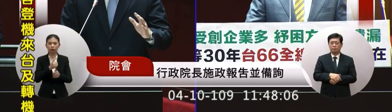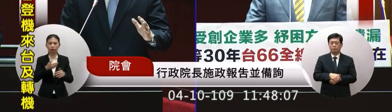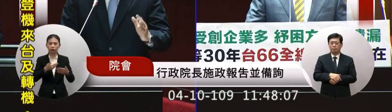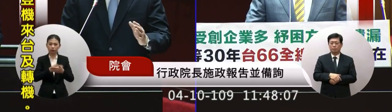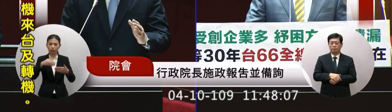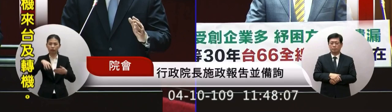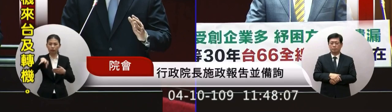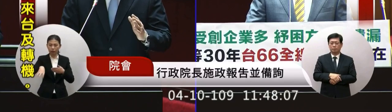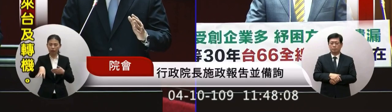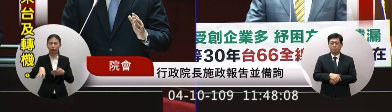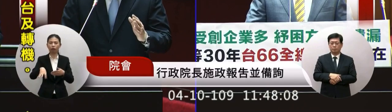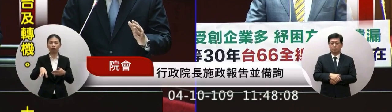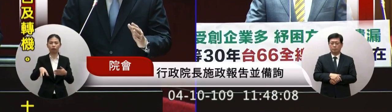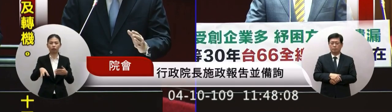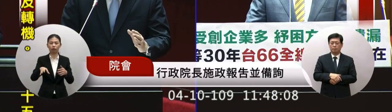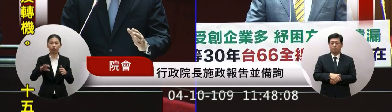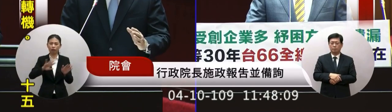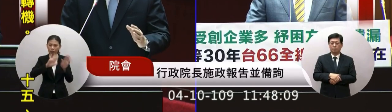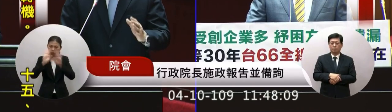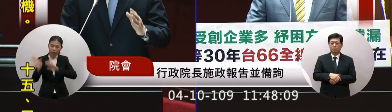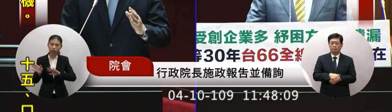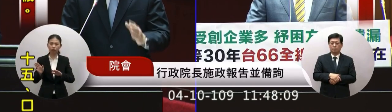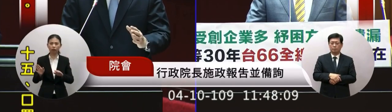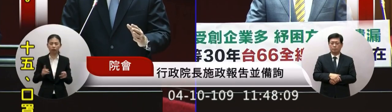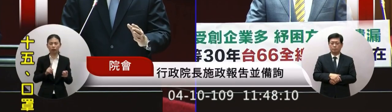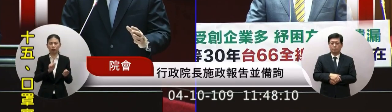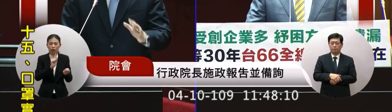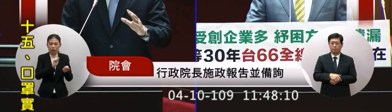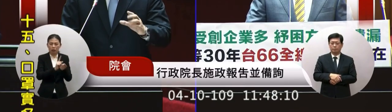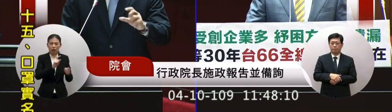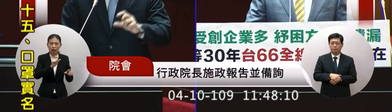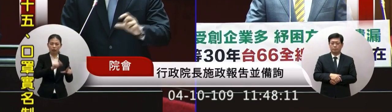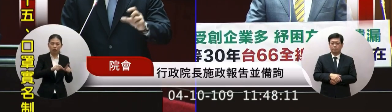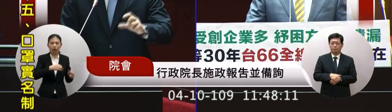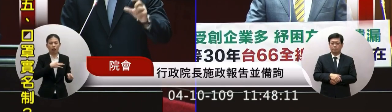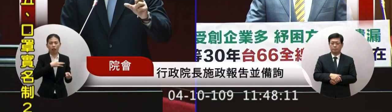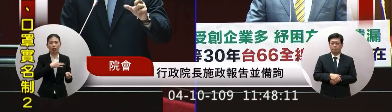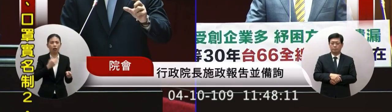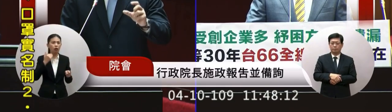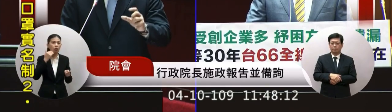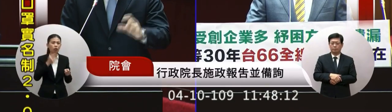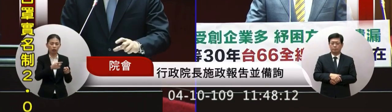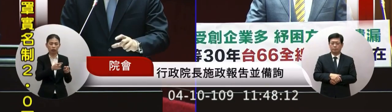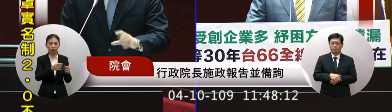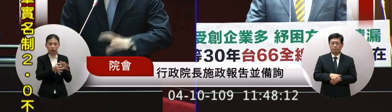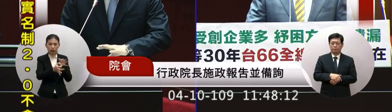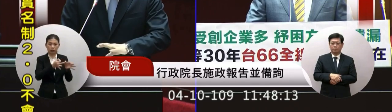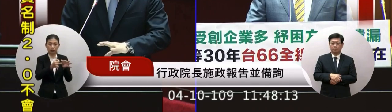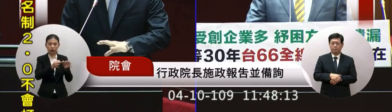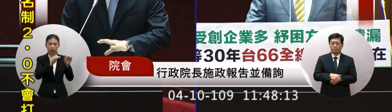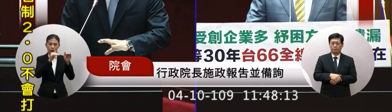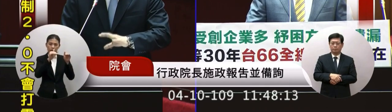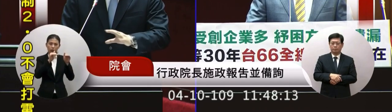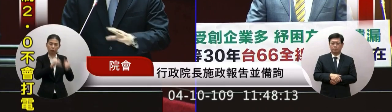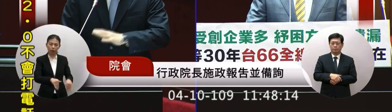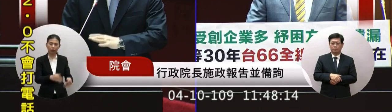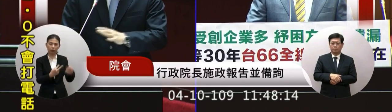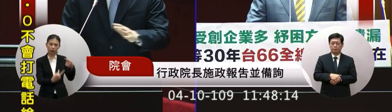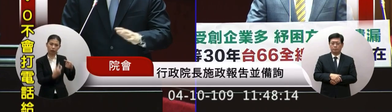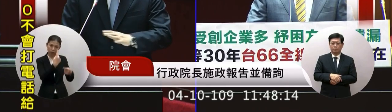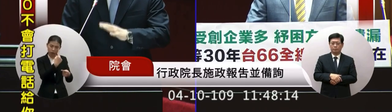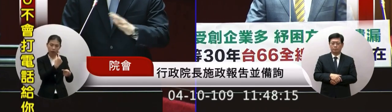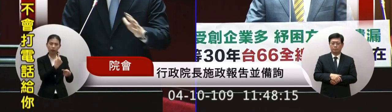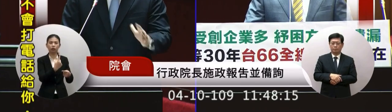啊，所谓的监困产业， 对， 或企业，它的营业额如果减半以下。 对， 也确